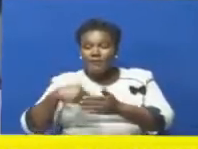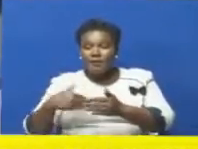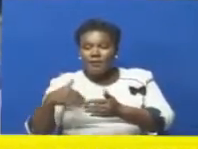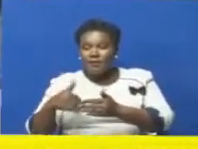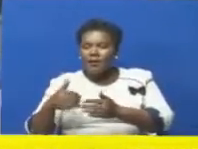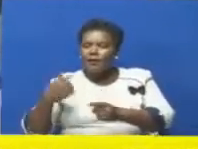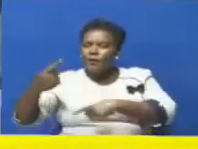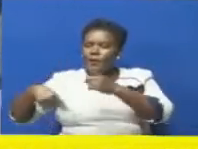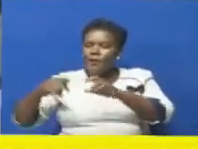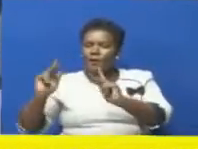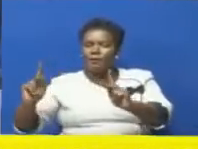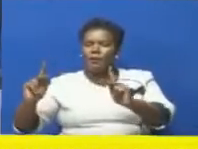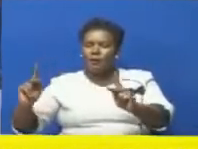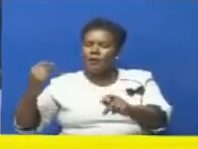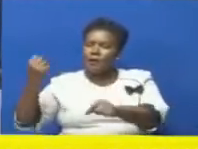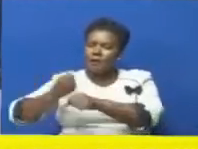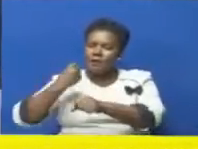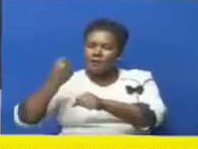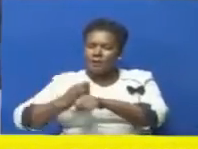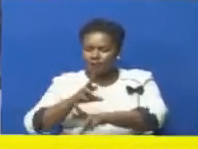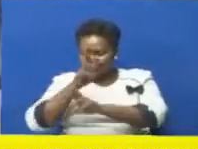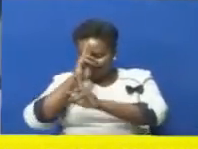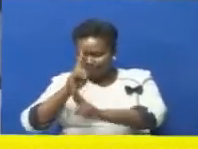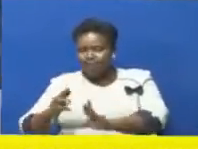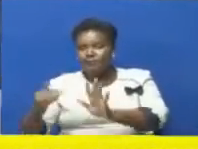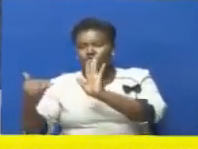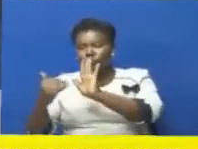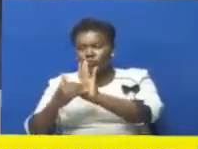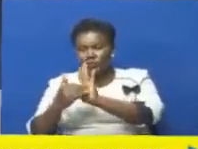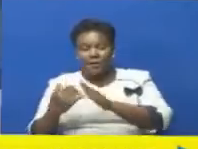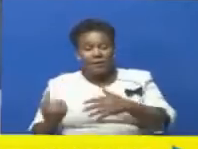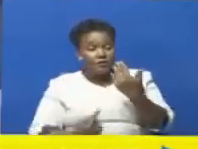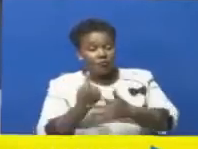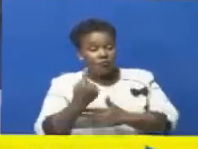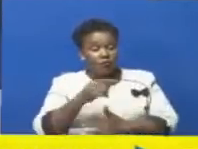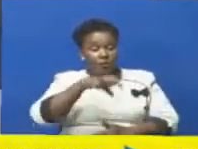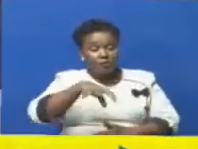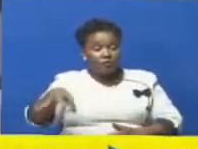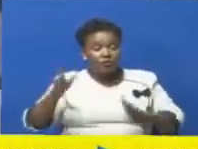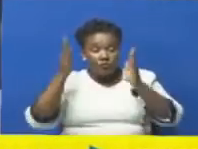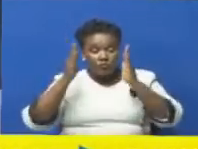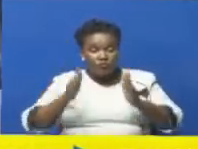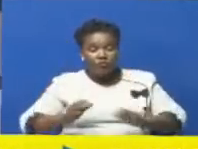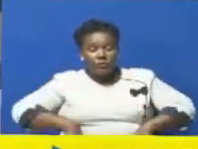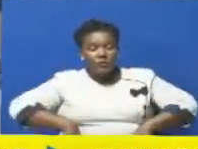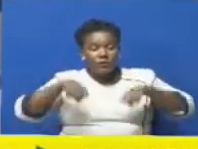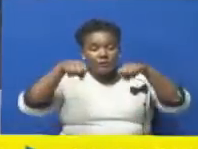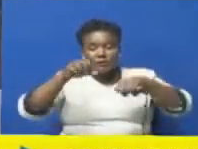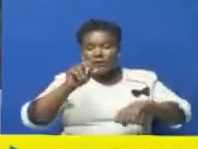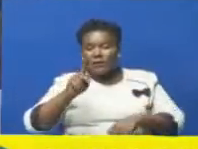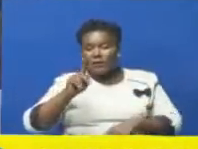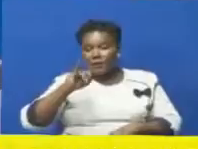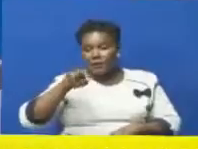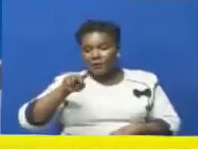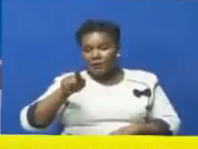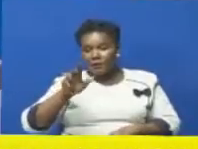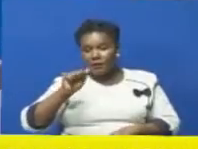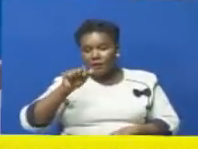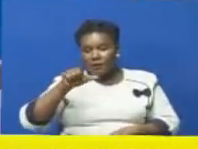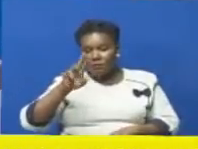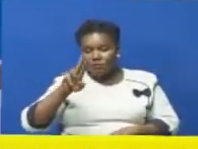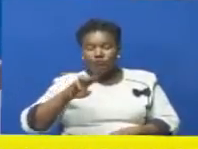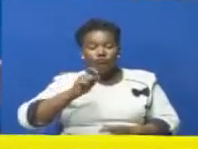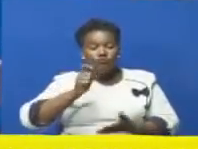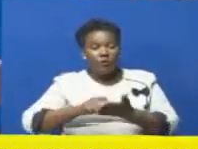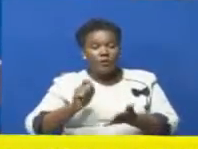kuendelea kufanya shughuli zao kwa kuzingatia sheria za nchi. Kutoka hapa katika soko kuu la Chief Kingalu, Remi Yasinti, TBC. Na